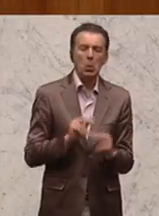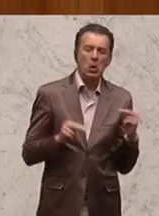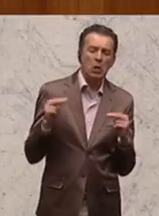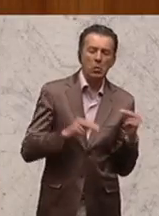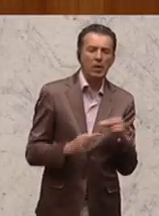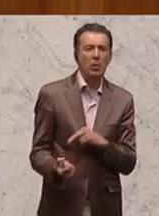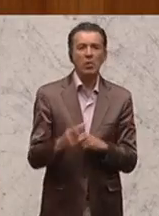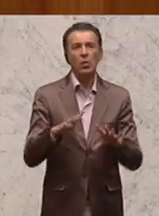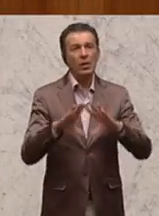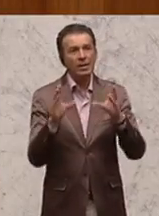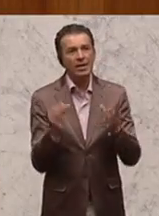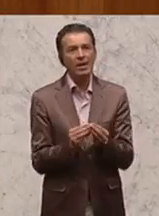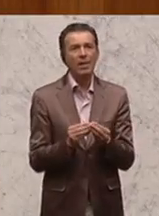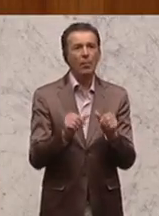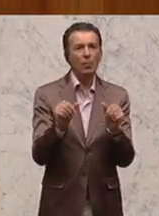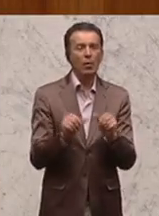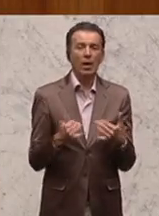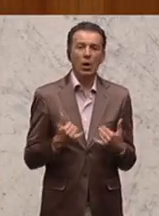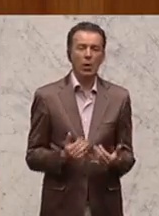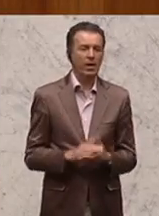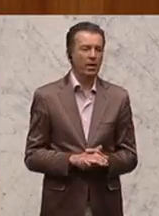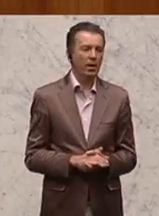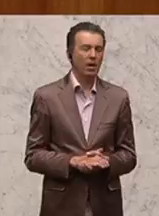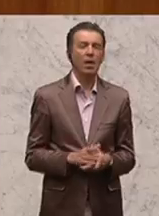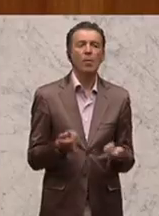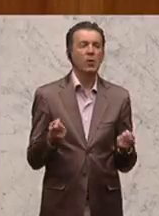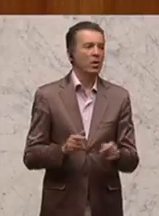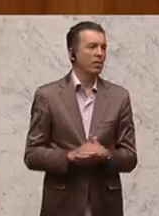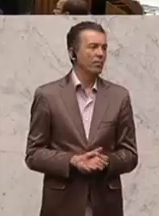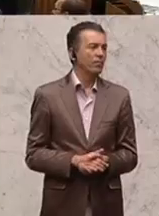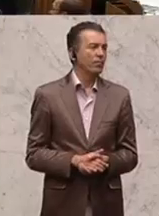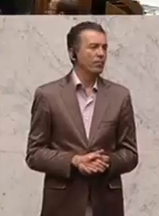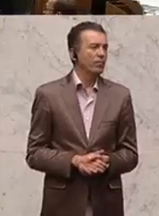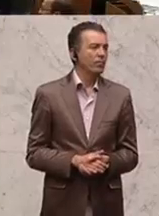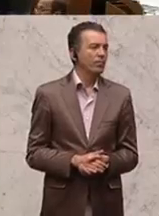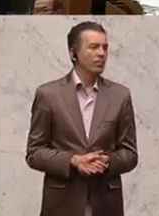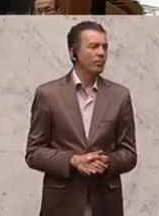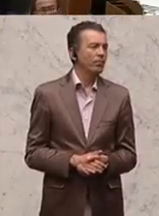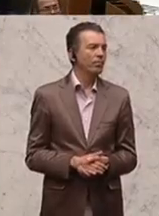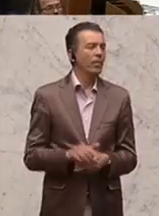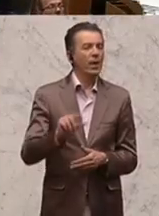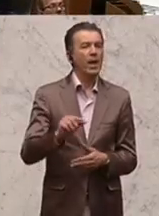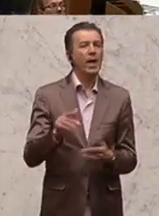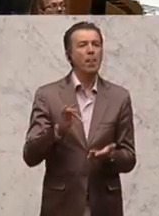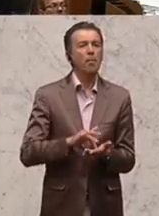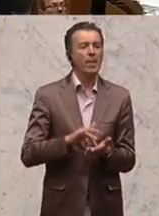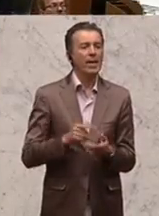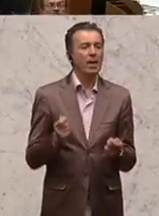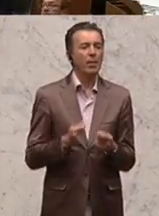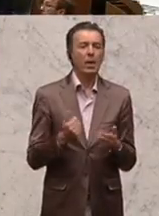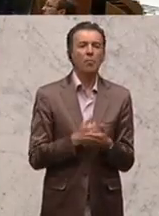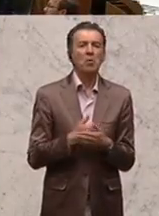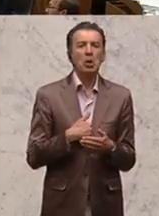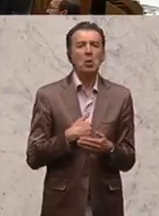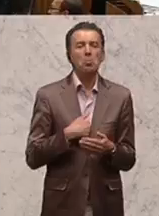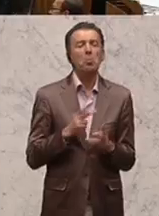Aspekte, vor allem im Gesamtmodell, was wir heute und diesen Tage beschließen werden, zu tragen und kann als Klein- und Mittelbetriebsvertreter den gut